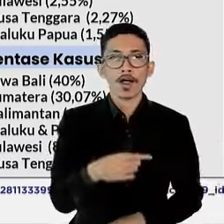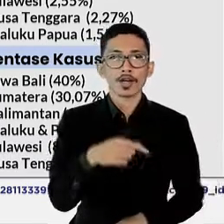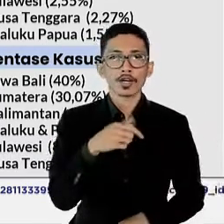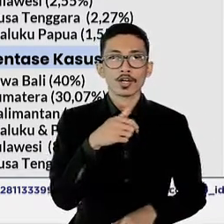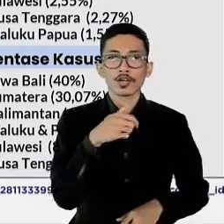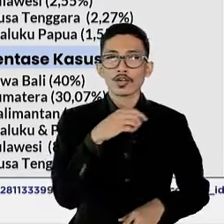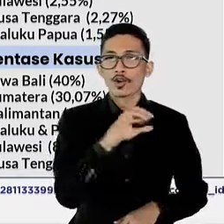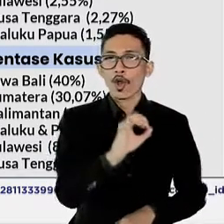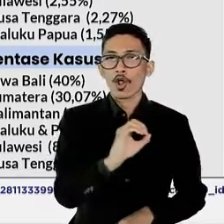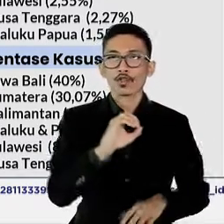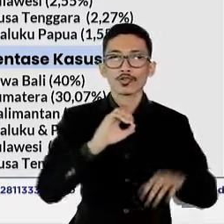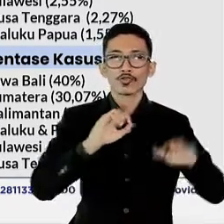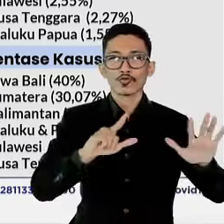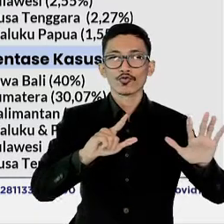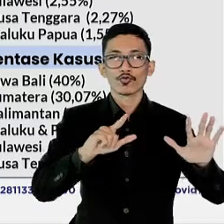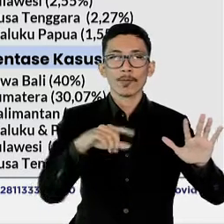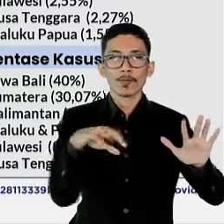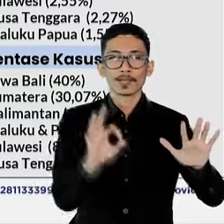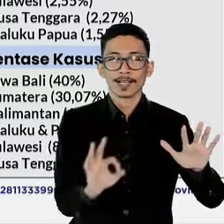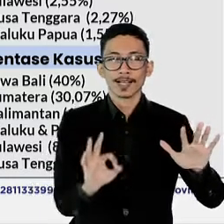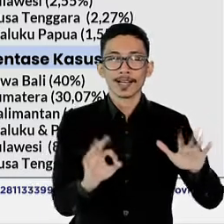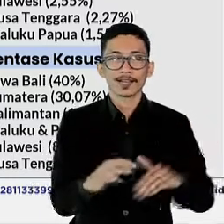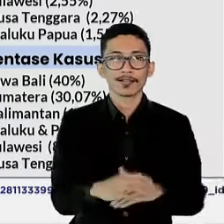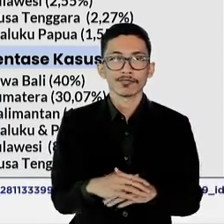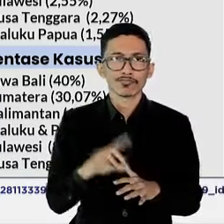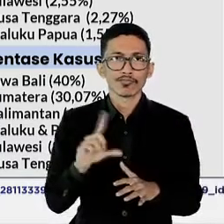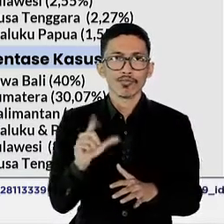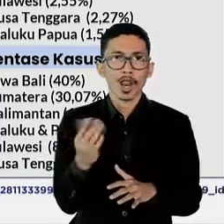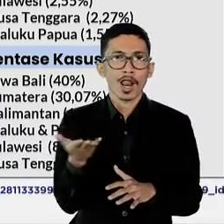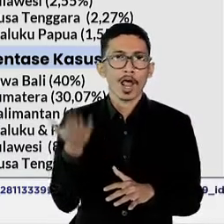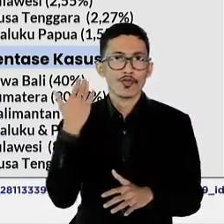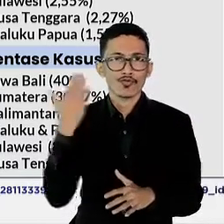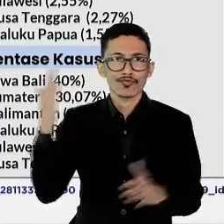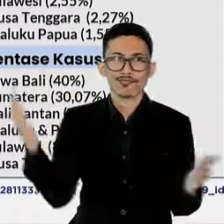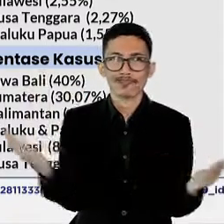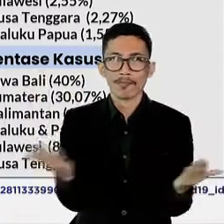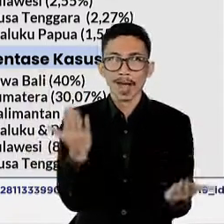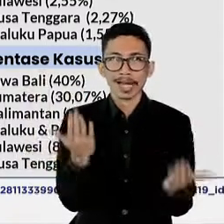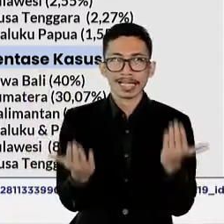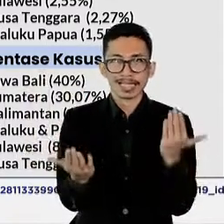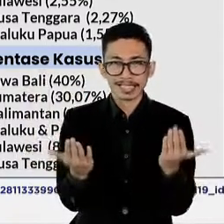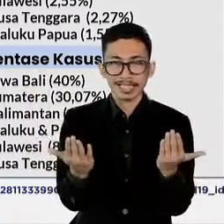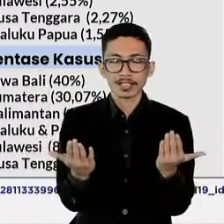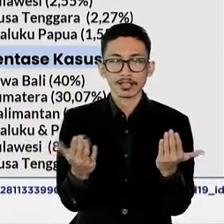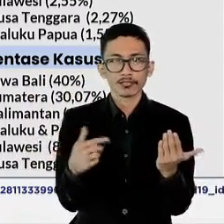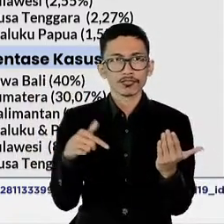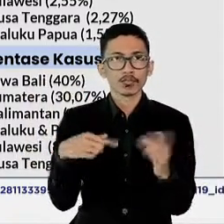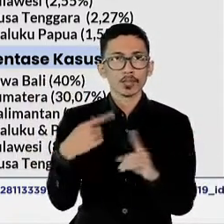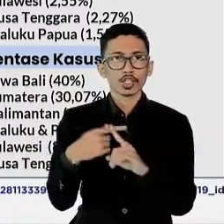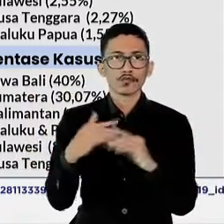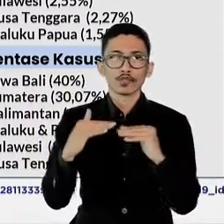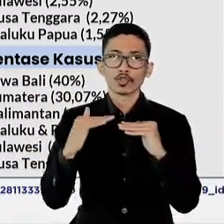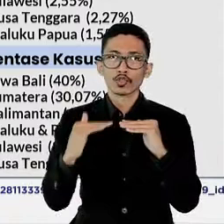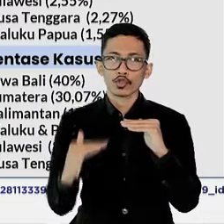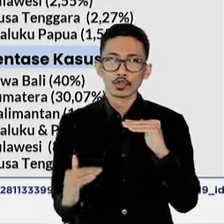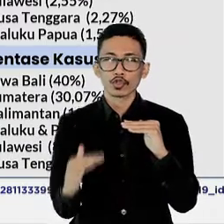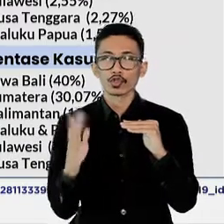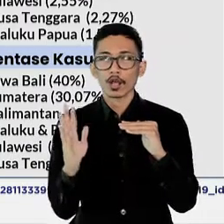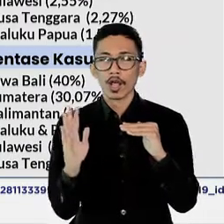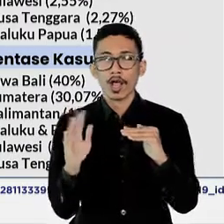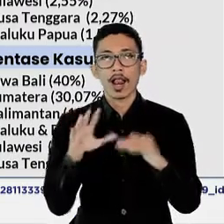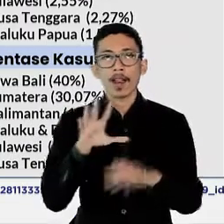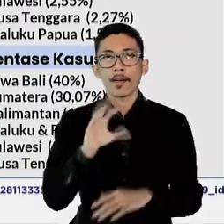jika dibandingkan dengan bulan lalu maka di bulan ini kasus positifnya telah turun sebesar